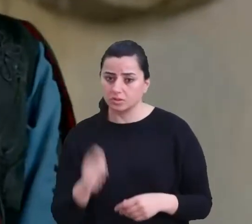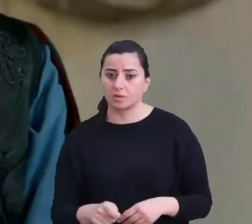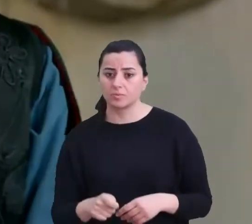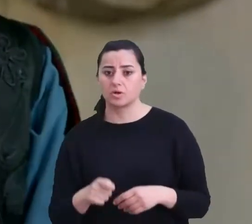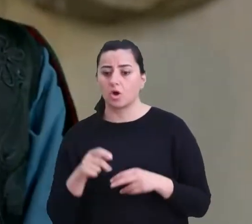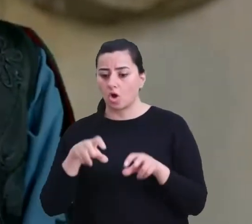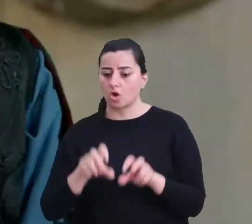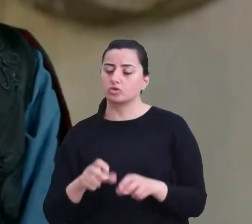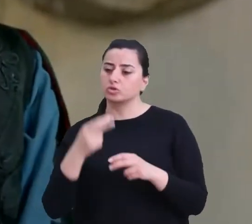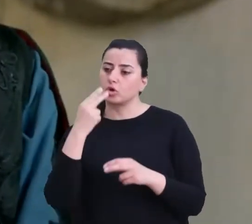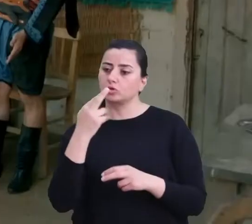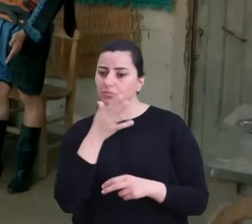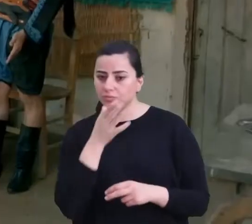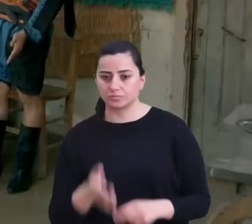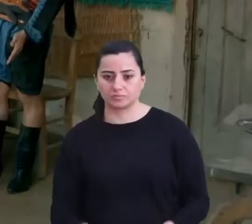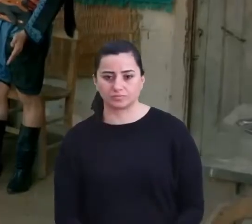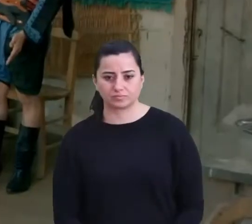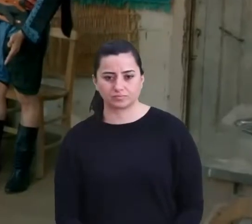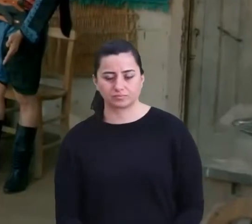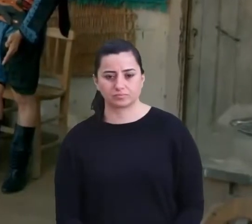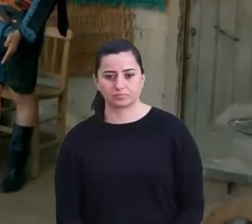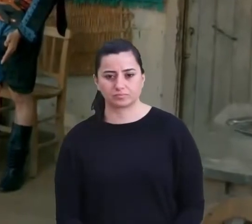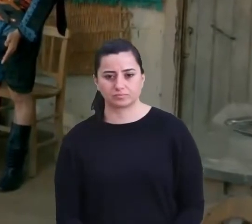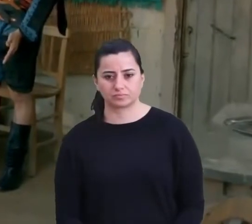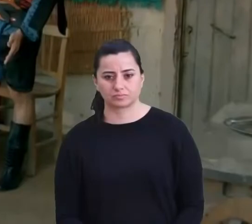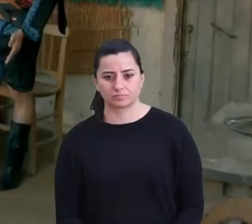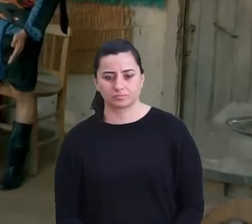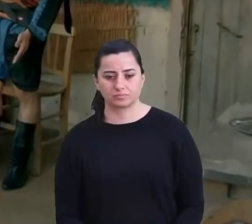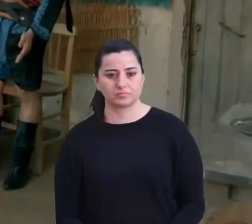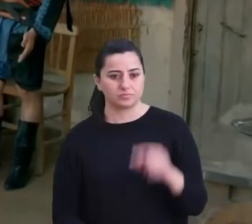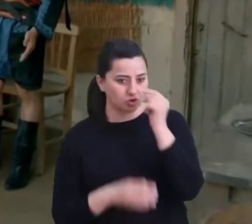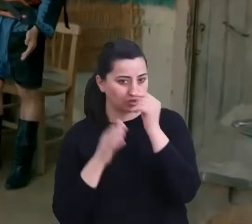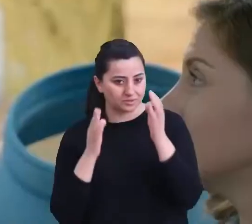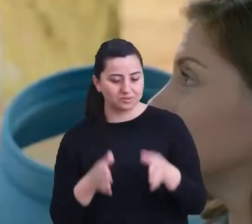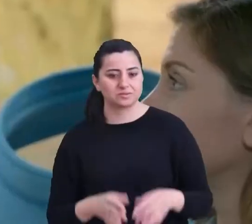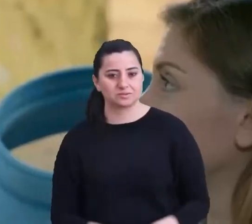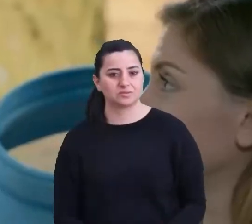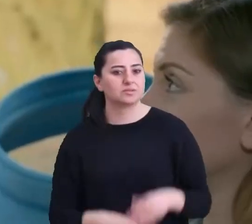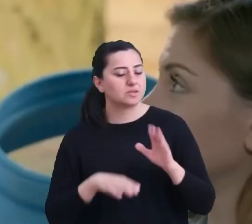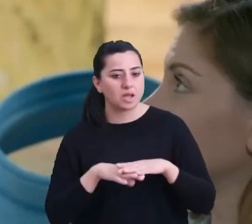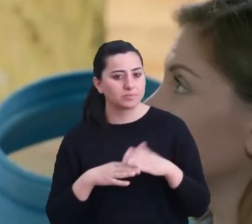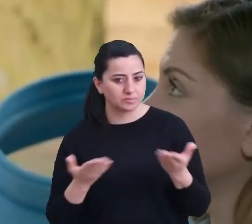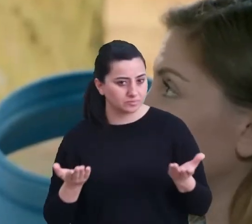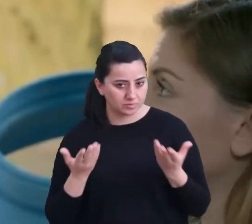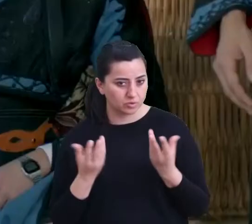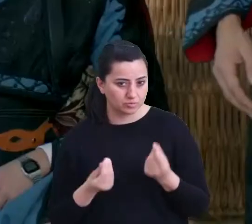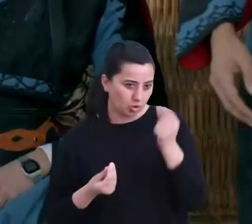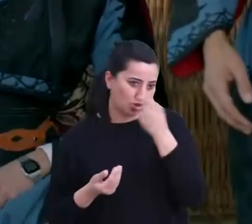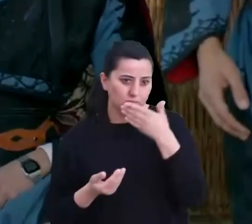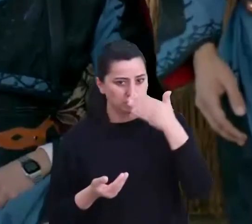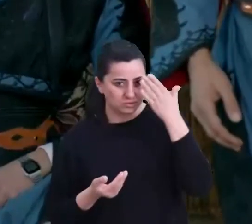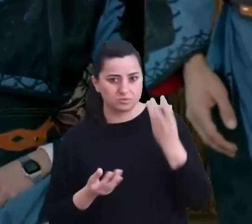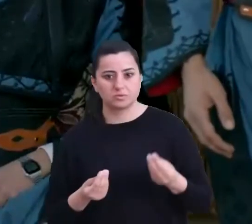gülüm. Oturduğun yerden konuşmasın biliyorum. Kağıdı masaya fırlattı. Kolay gelsin. Ne yaptınız? Kolaylayabildiniz mi işi?